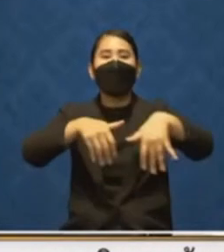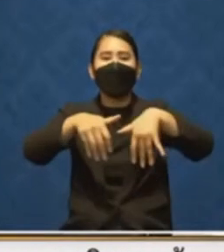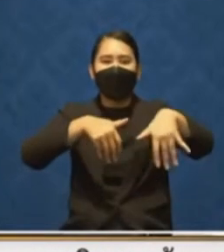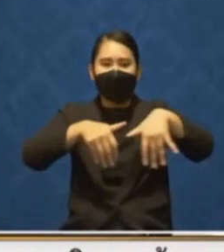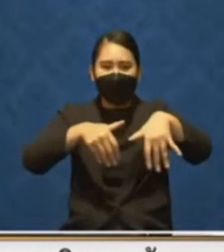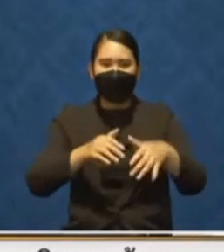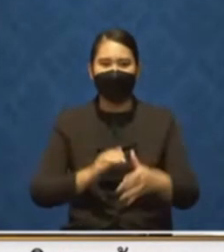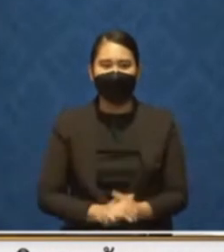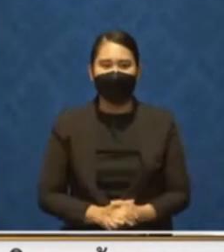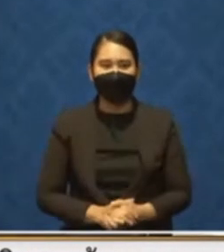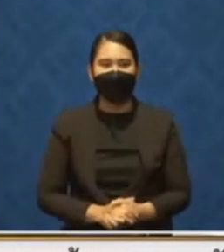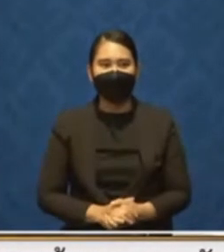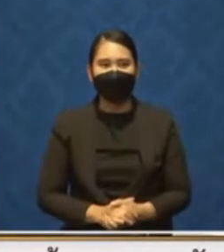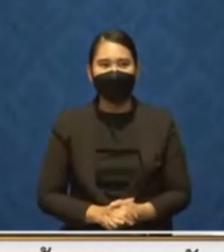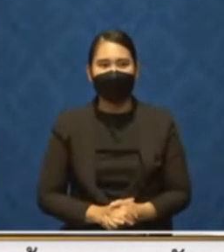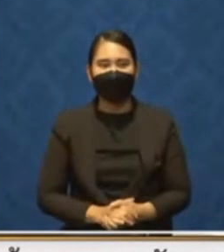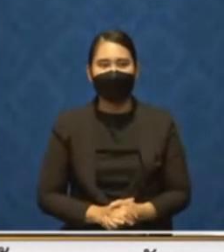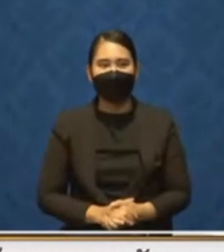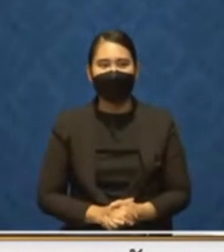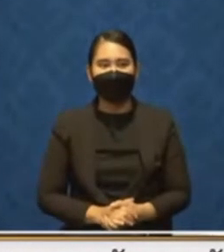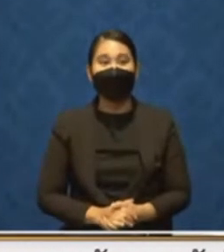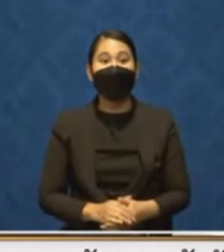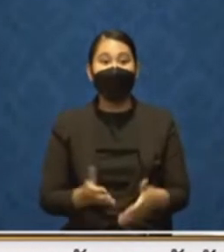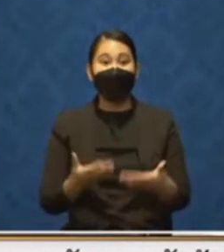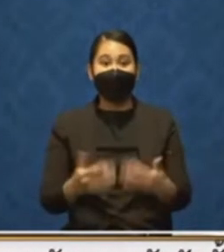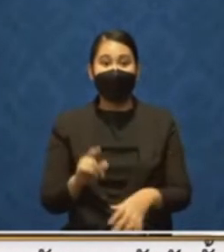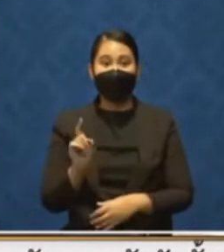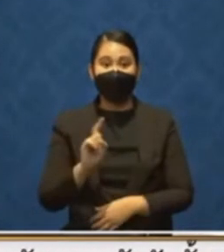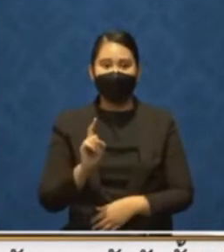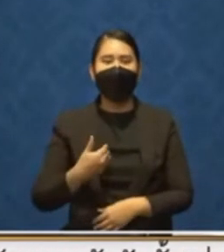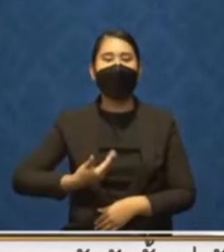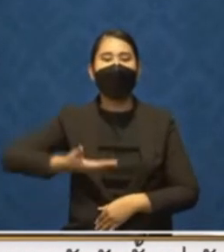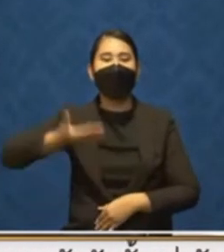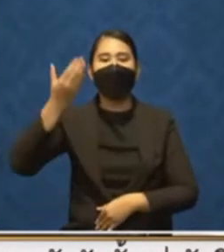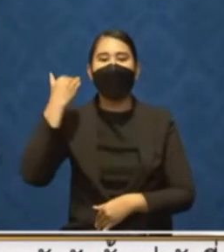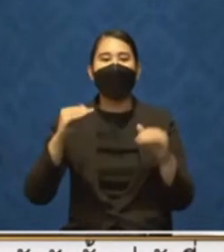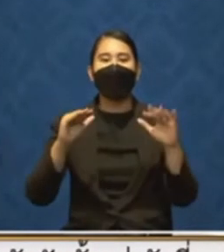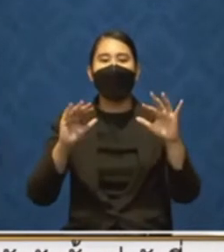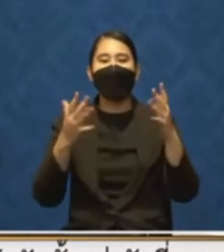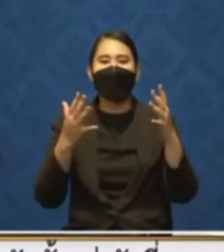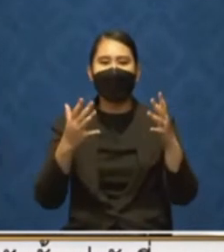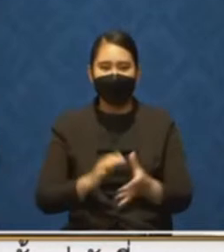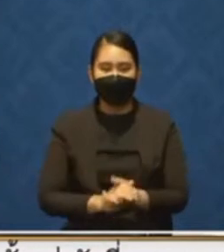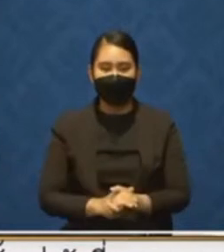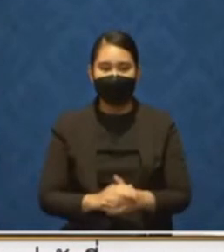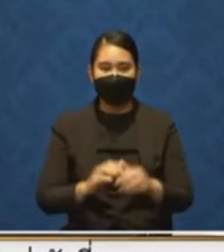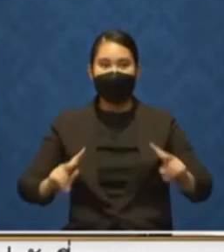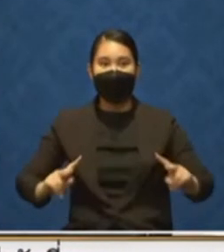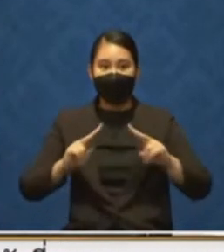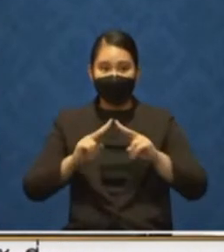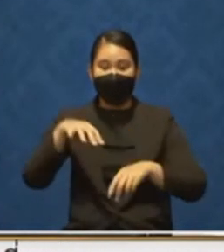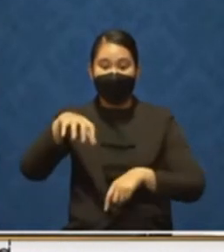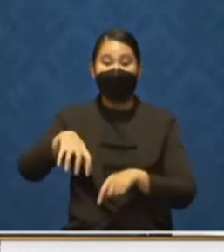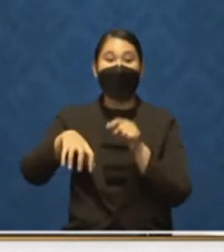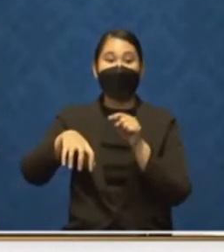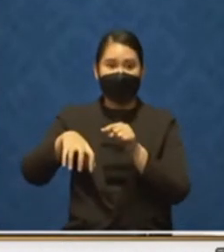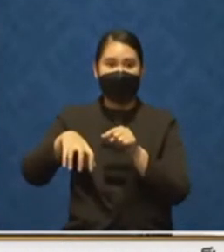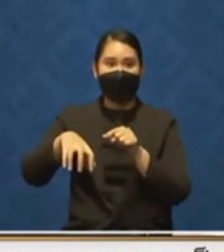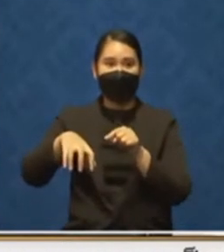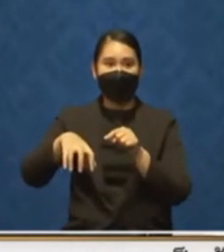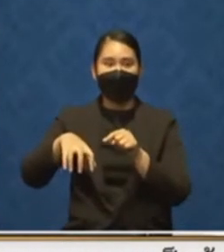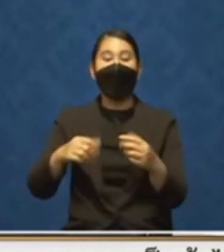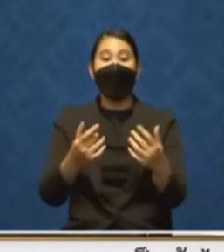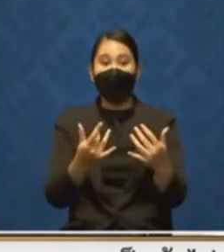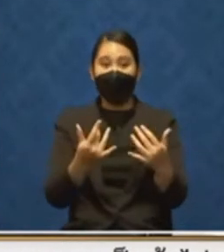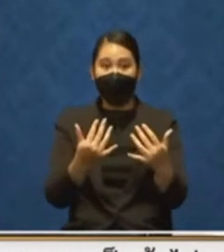ประชาชนดูคลิปปรากฏว่าไม่เคยมีมาก่อนประทานกันกระทรวงเดียวกันเนี่ยฮะจึงทำหลัง